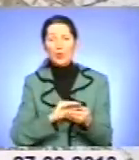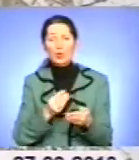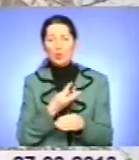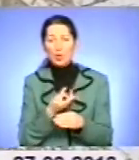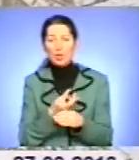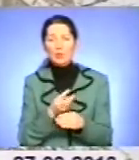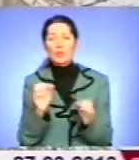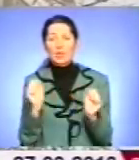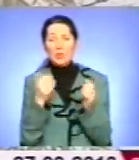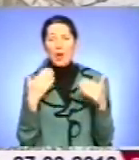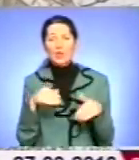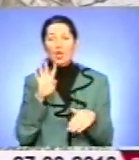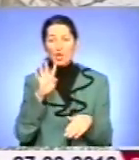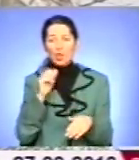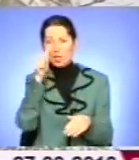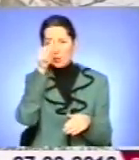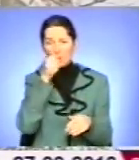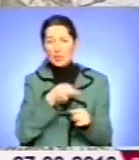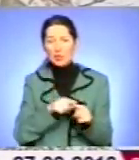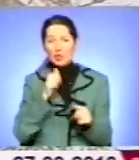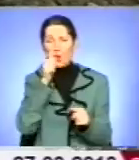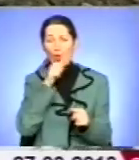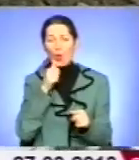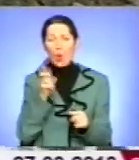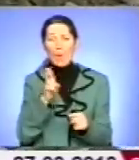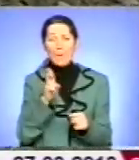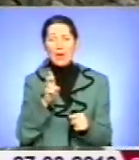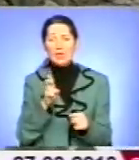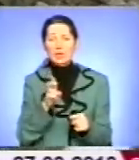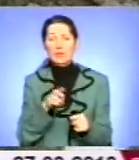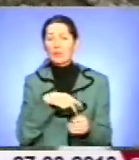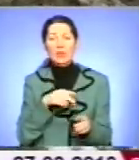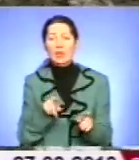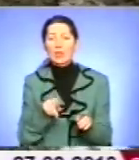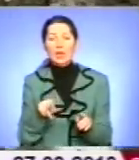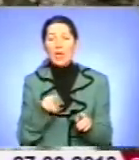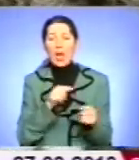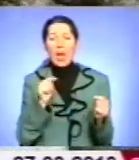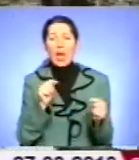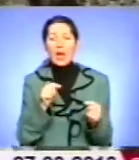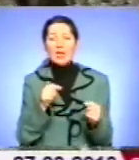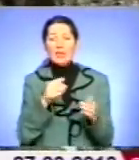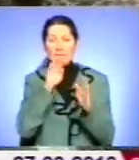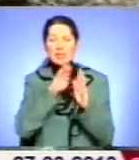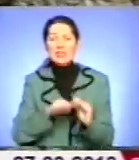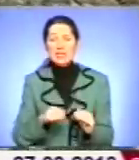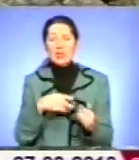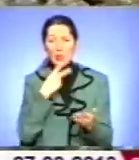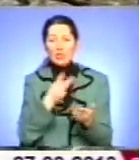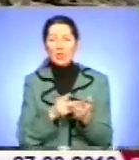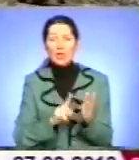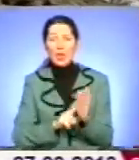триває ось уже 4 місяці. Цьогорічного березня нетипово низькі показники температури повітря і два історичних